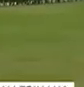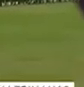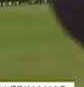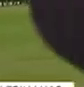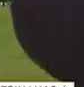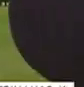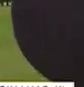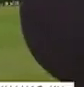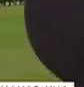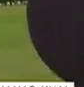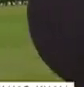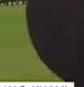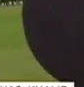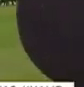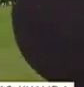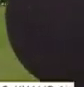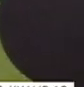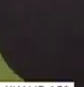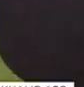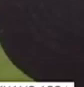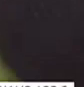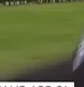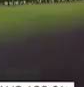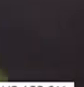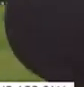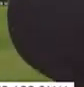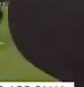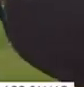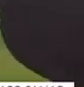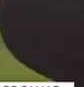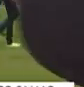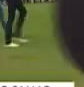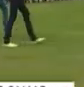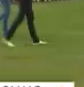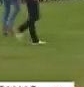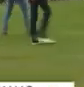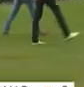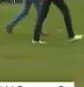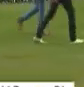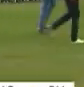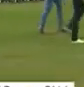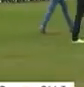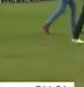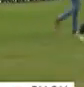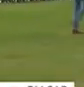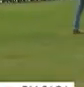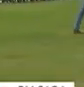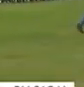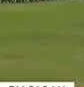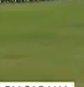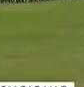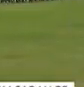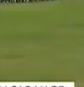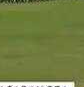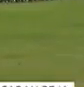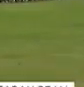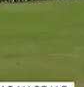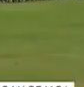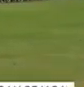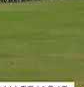kita peniaga hari-hari ada di jalan. So tu itu kita jimat